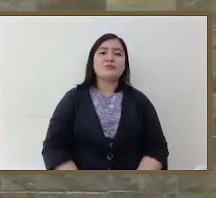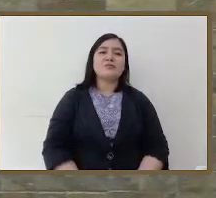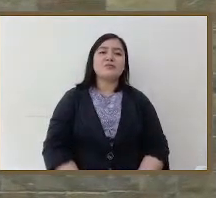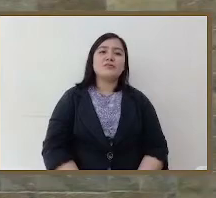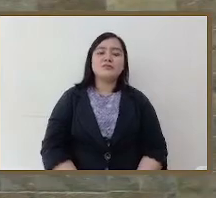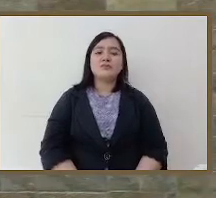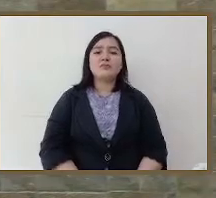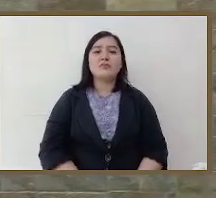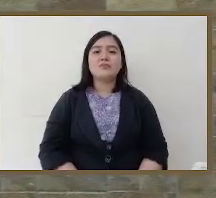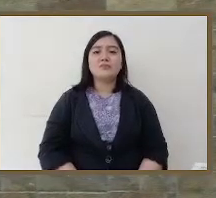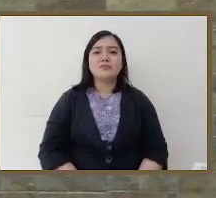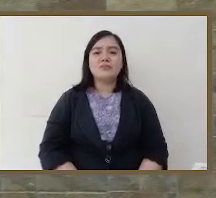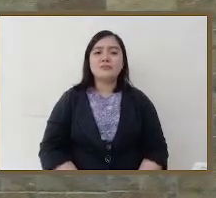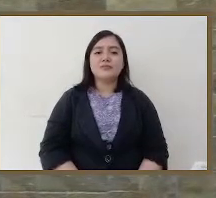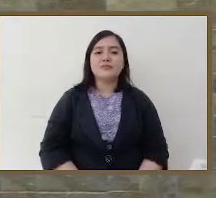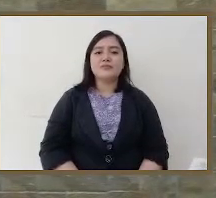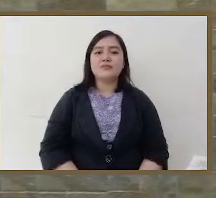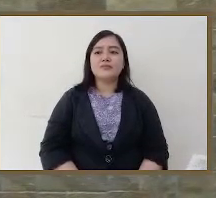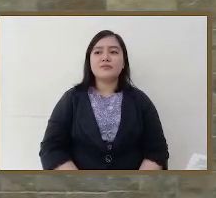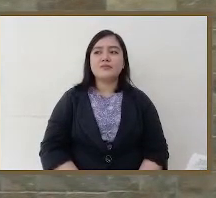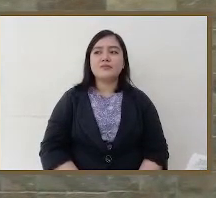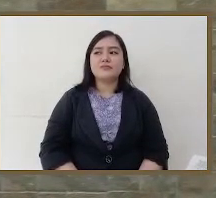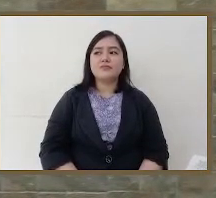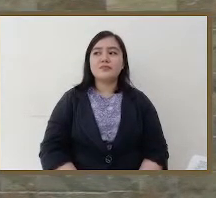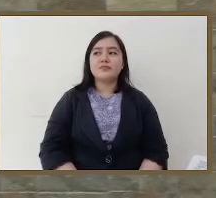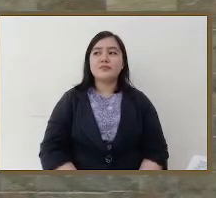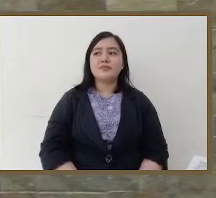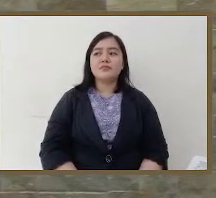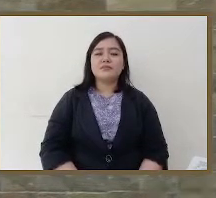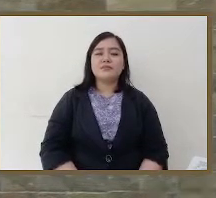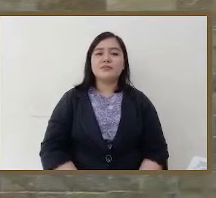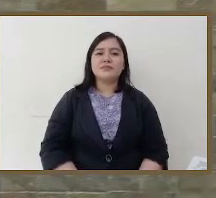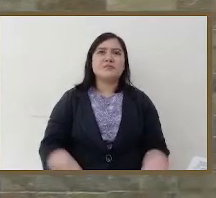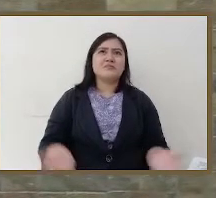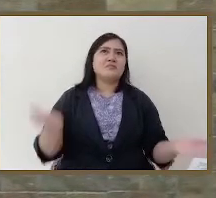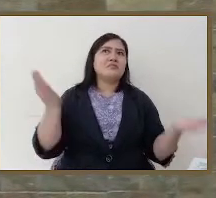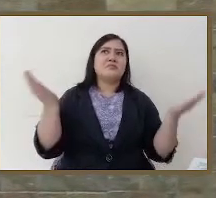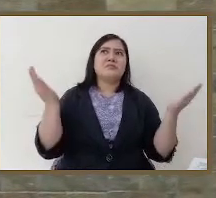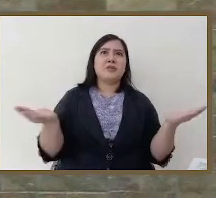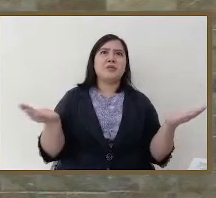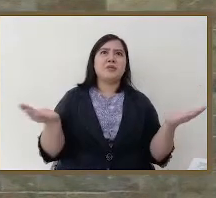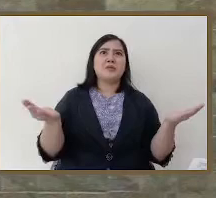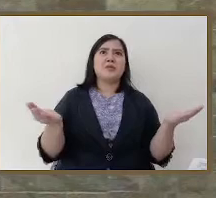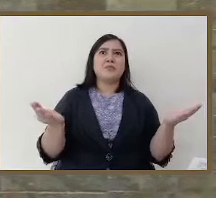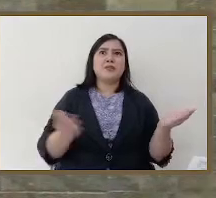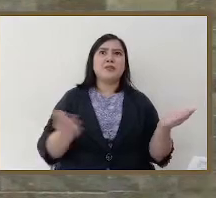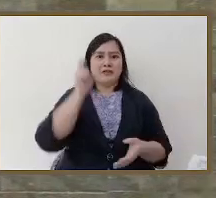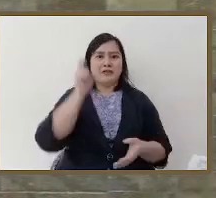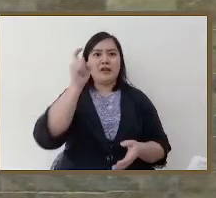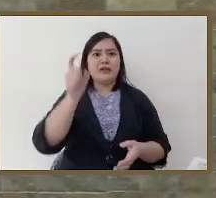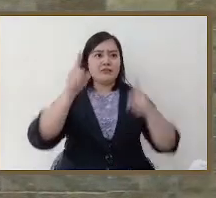Nagagawa silang decision na bigla na lang mag-aasawa, kapatid, na hindi mo alam kung bakit mag-aasawa.